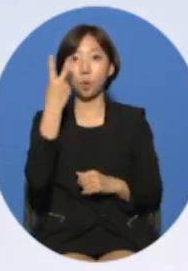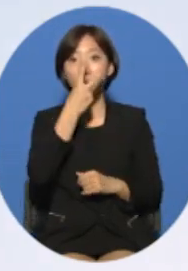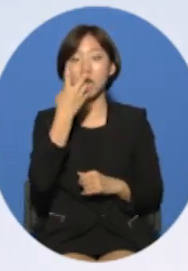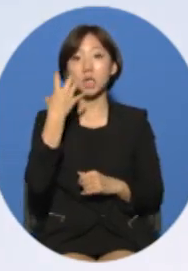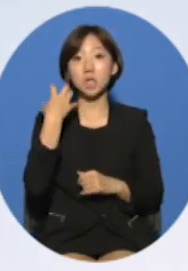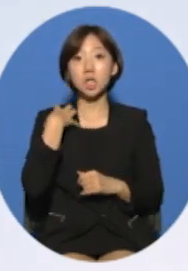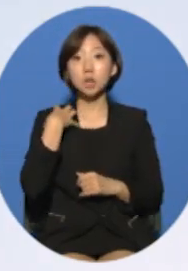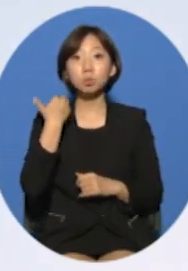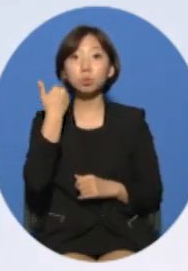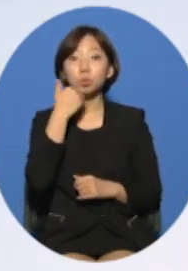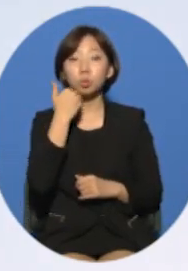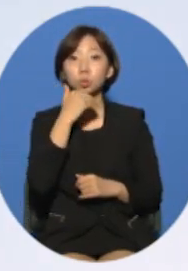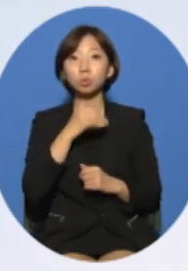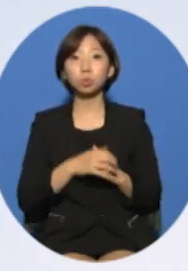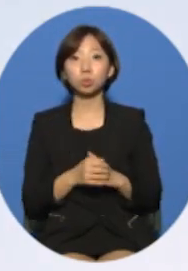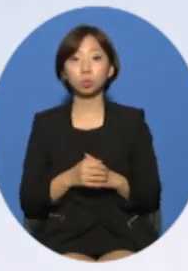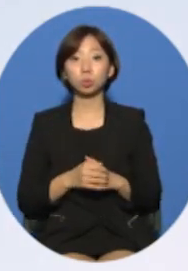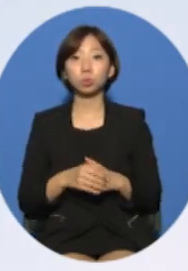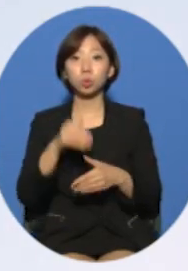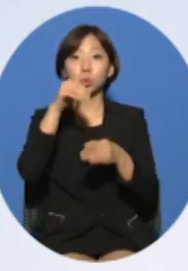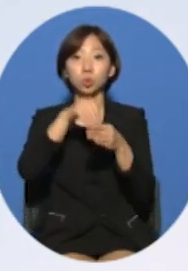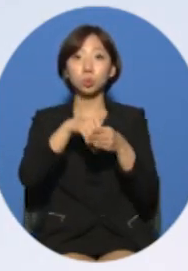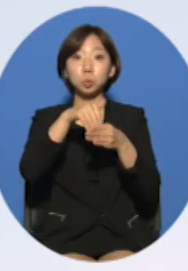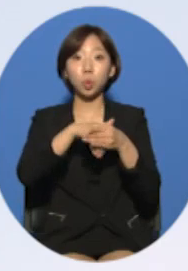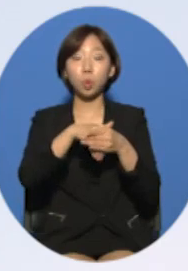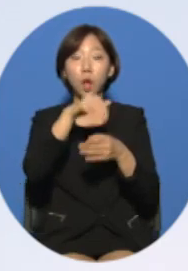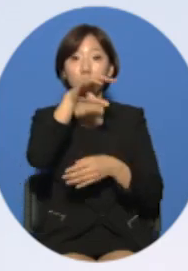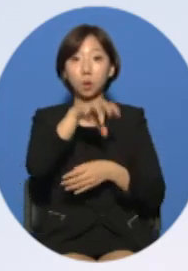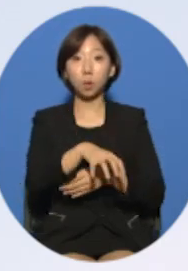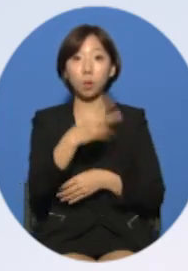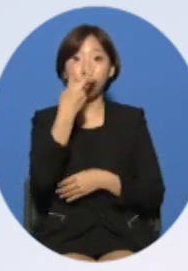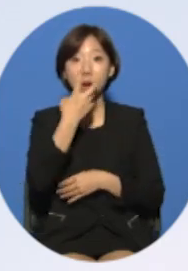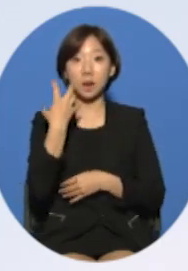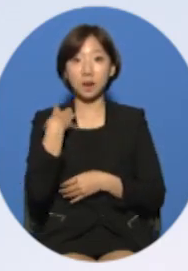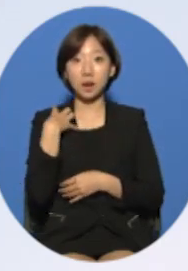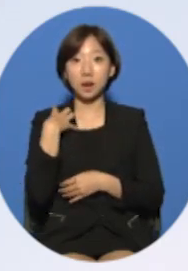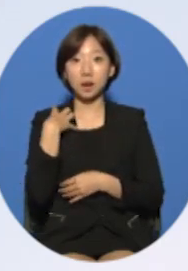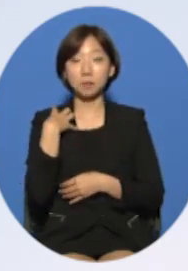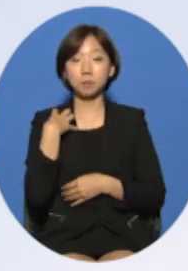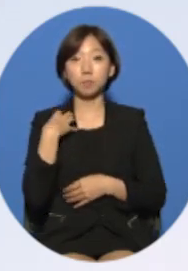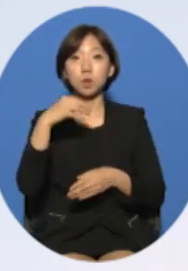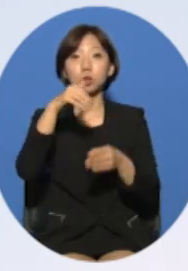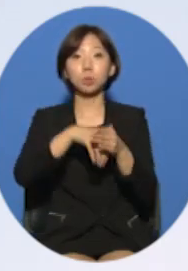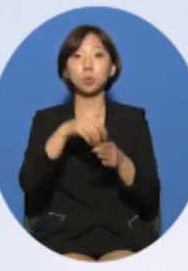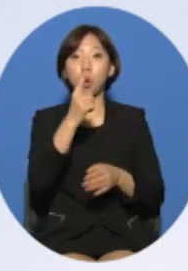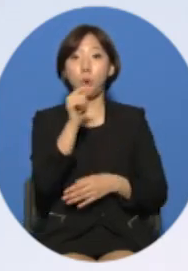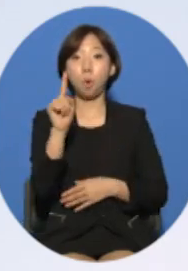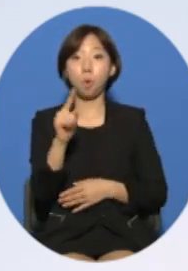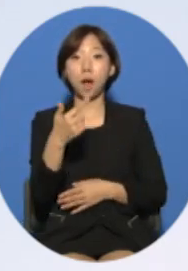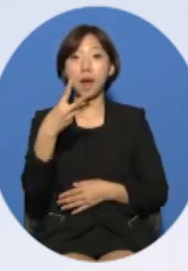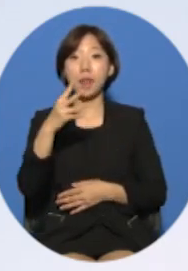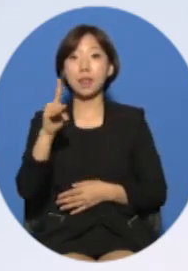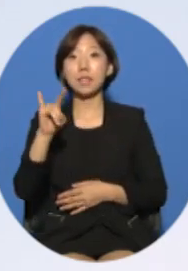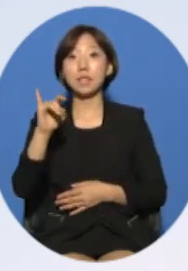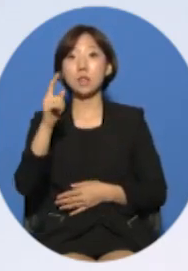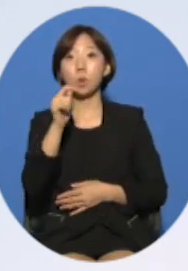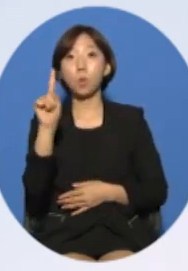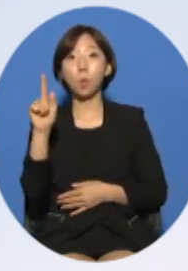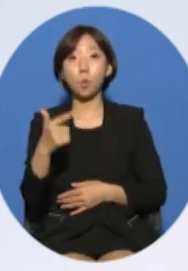누가 되고 있는 겁니까 여기서? 여기 투표소의 관리 감독은 투표 관리관이 있습니다. 투표 관리관. 투표